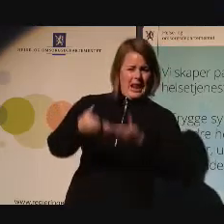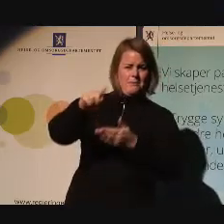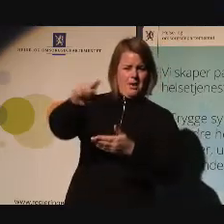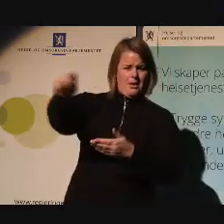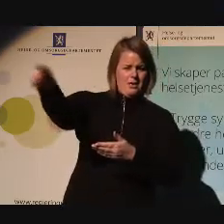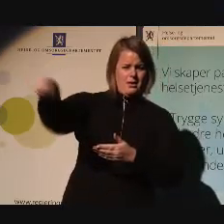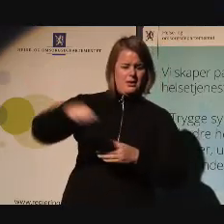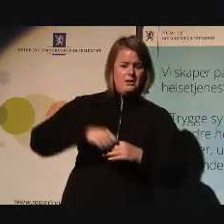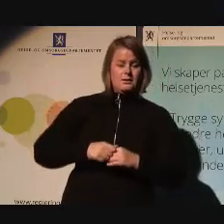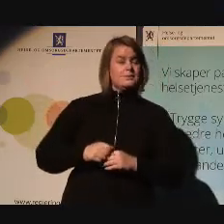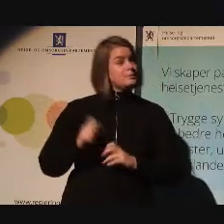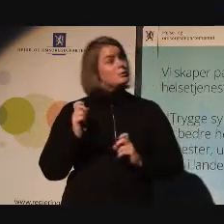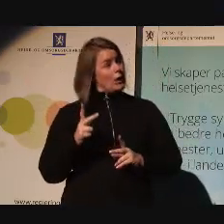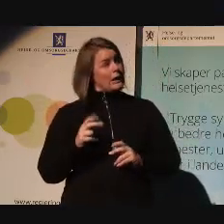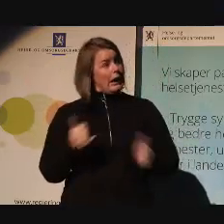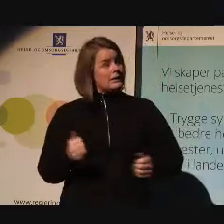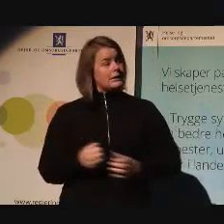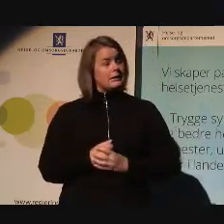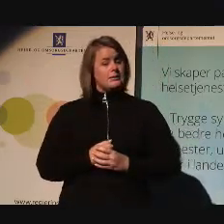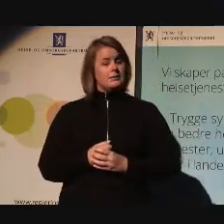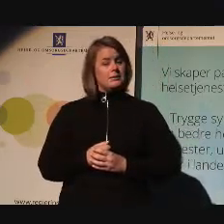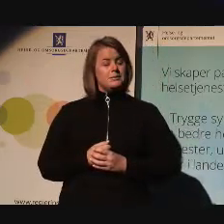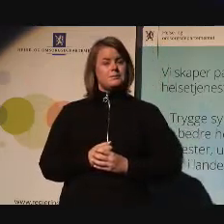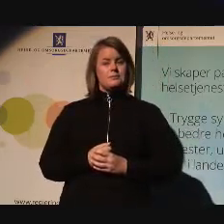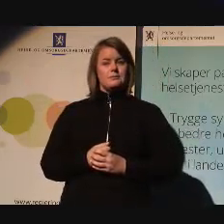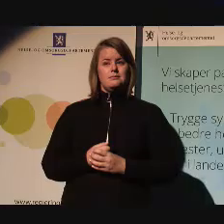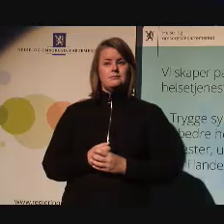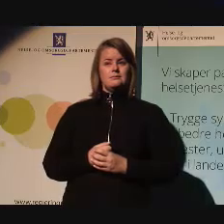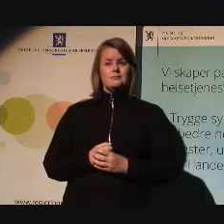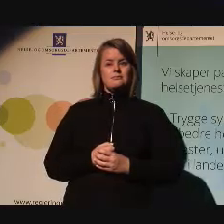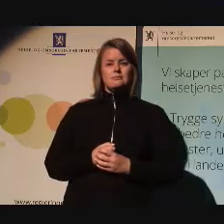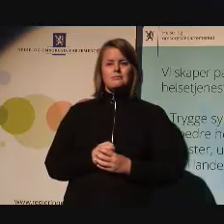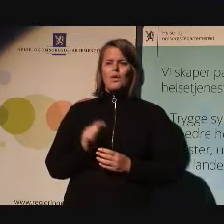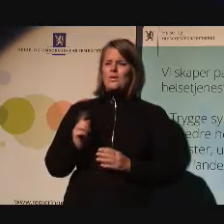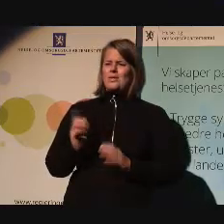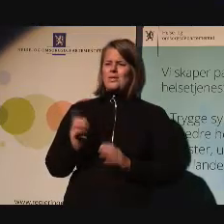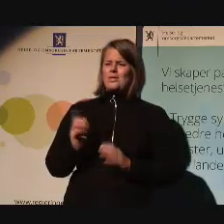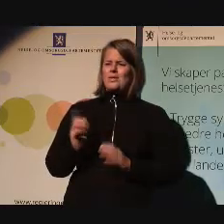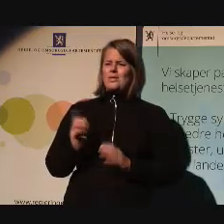greit. Det også sier noe, synes jeg.